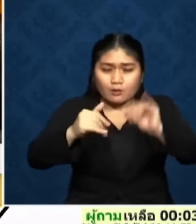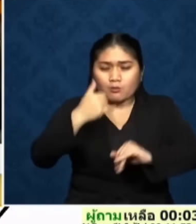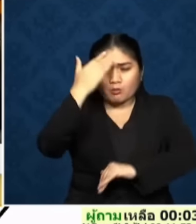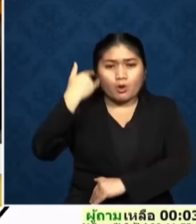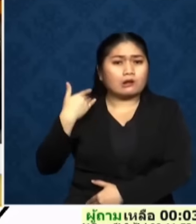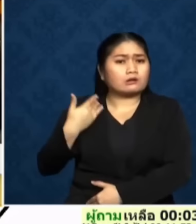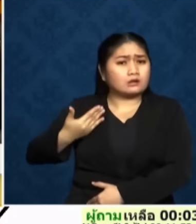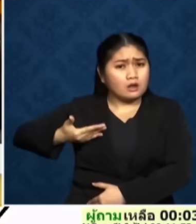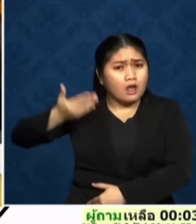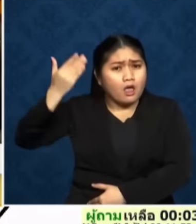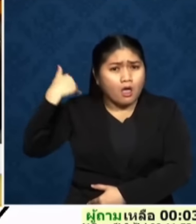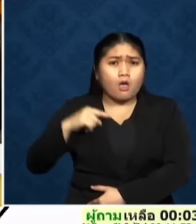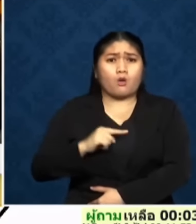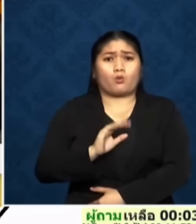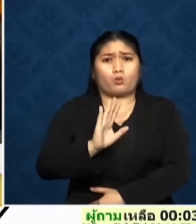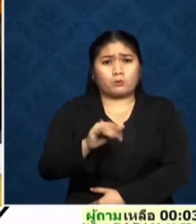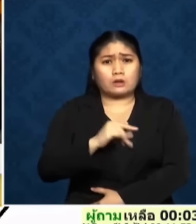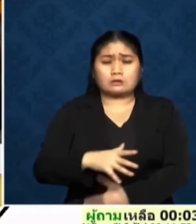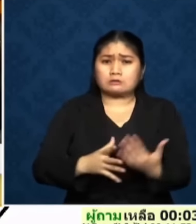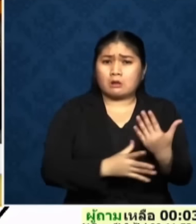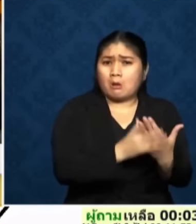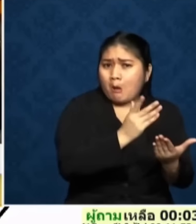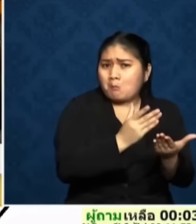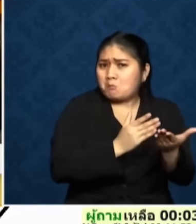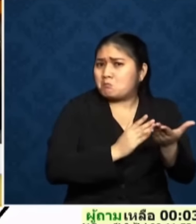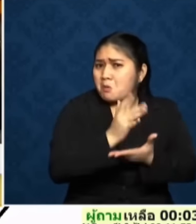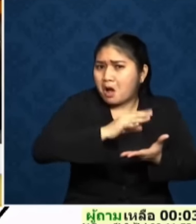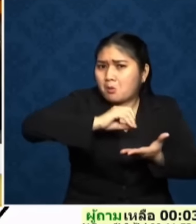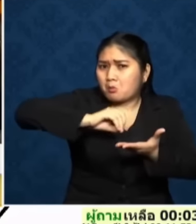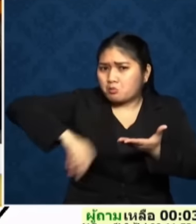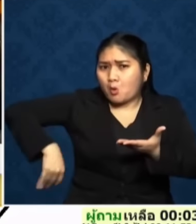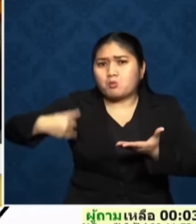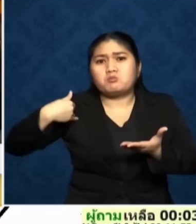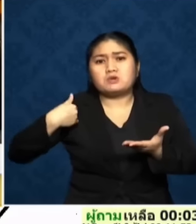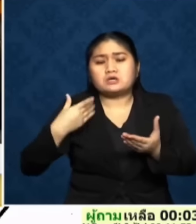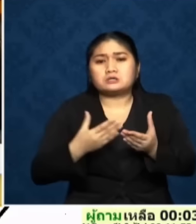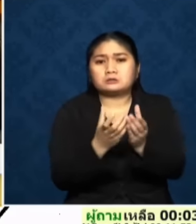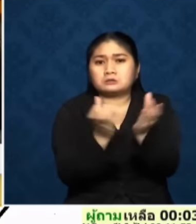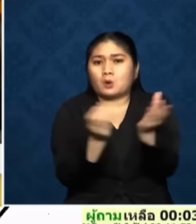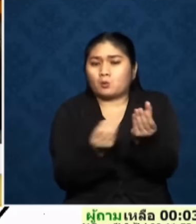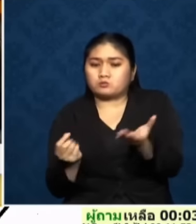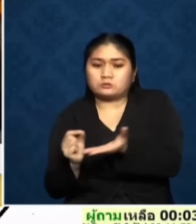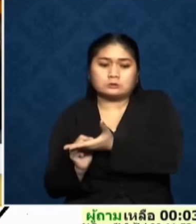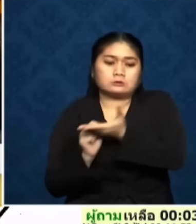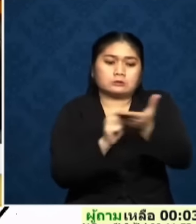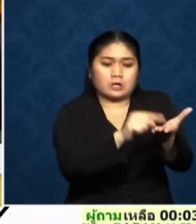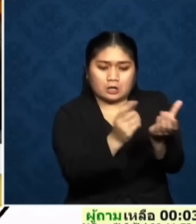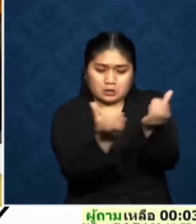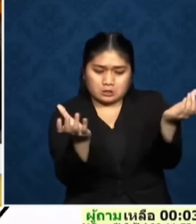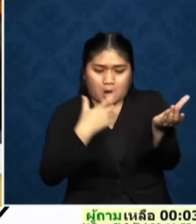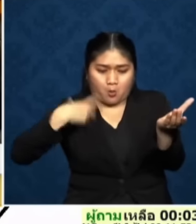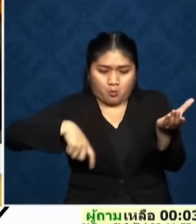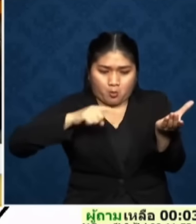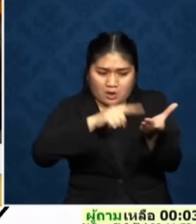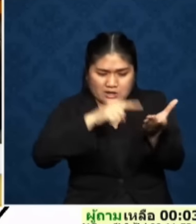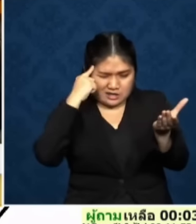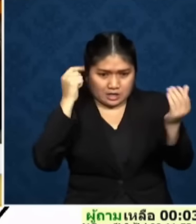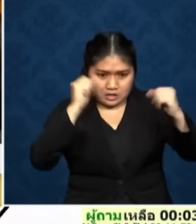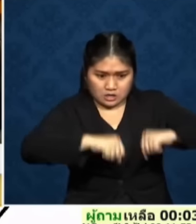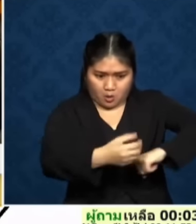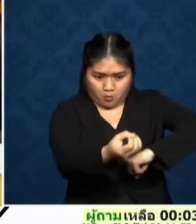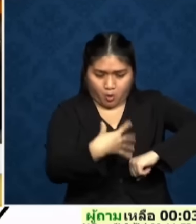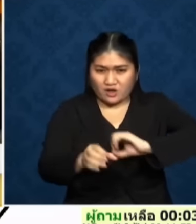แล้วเนี่ยหลังจากที่สภาไม่ผ่านก็มีการยื่นให้ศาลรัฐธรรมนูญได้ตัดสินสารรัฐธรรมนูญบอกชัดเจนนะครับว่ารัฐธรรมนูญ